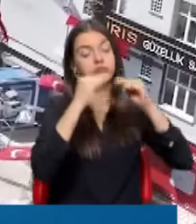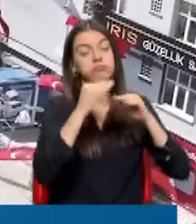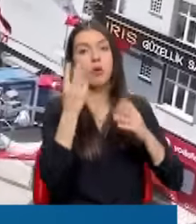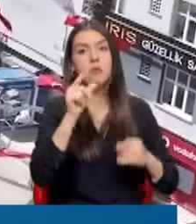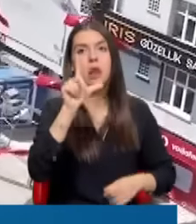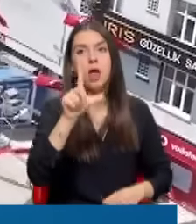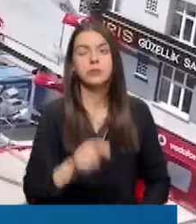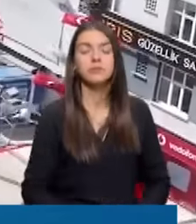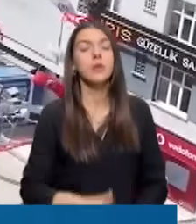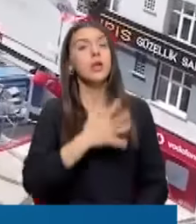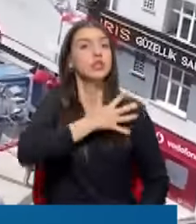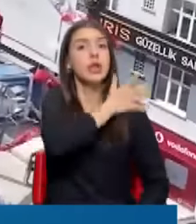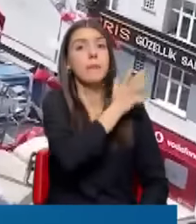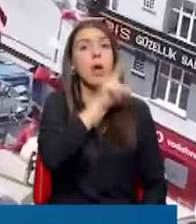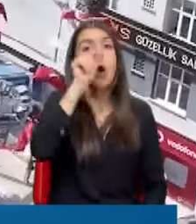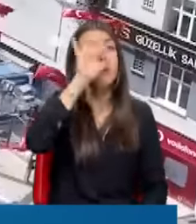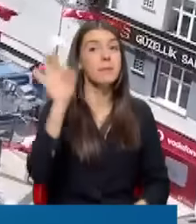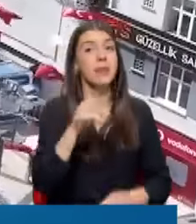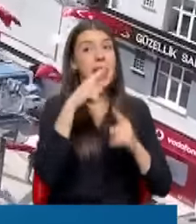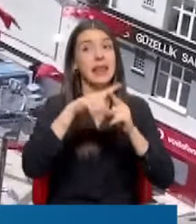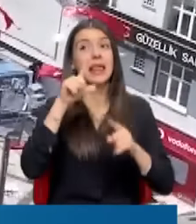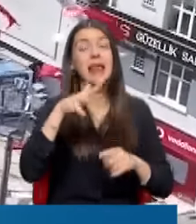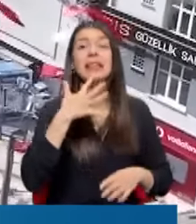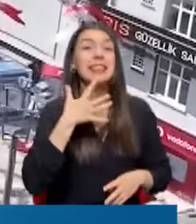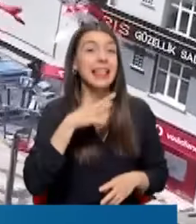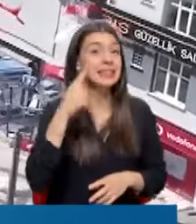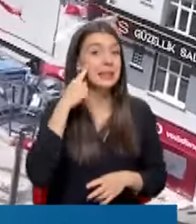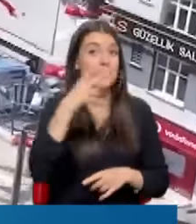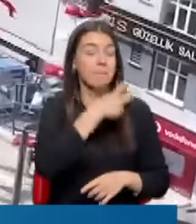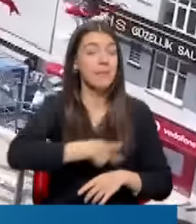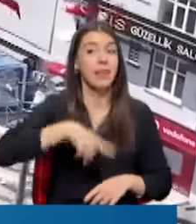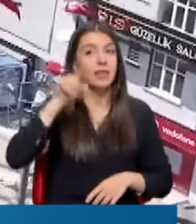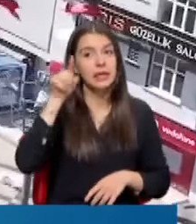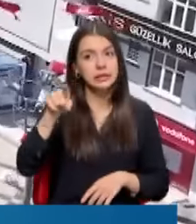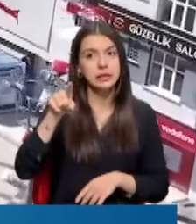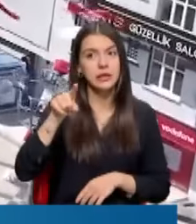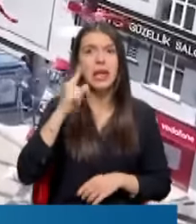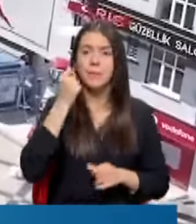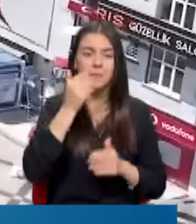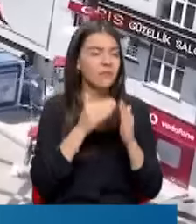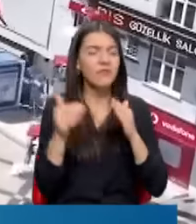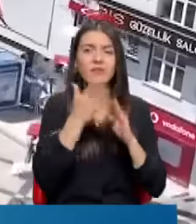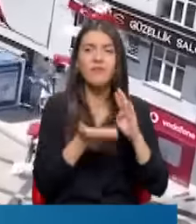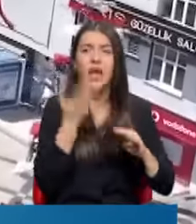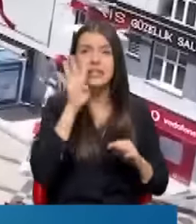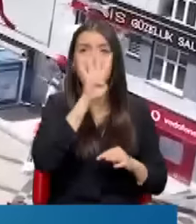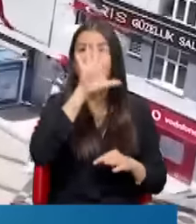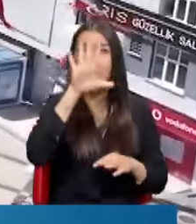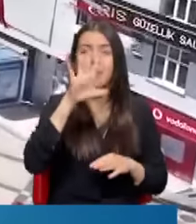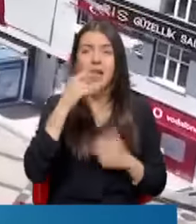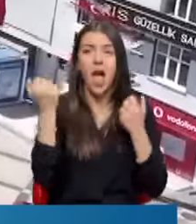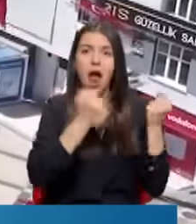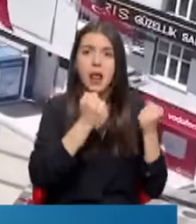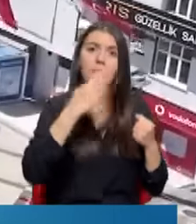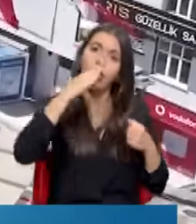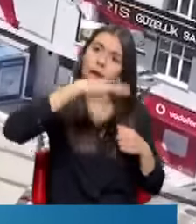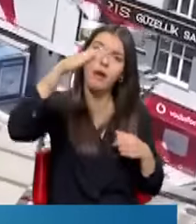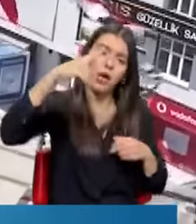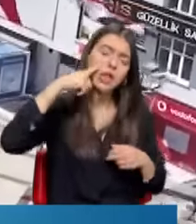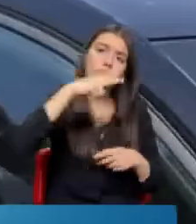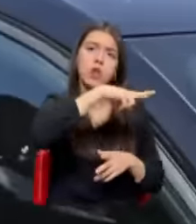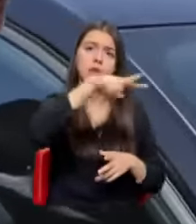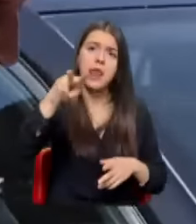CHP'nin 11 milyar liralık borçla devraldığı Denizli Büyükşehir Belediyesi ihtiyaç fazlası 45 adet kiralık aracı meydanda sergiledi.